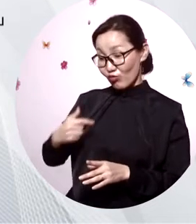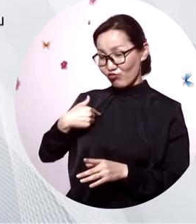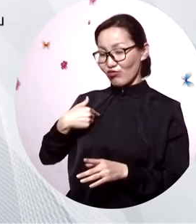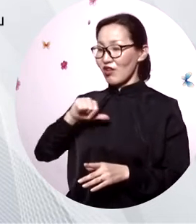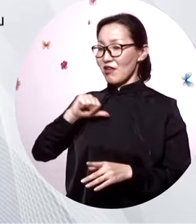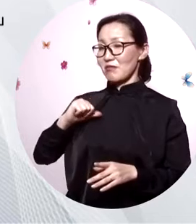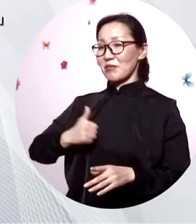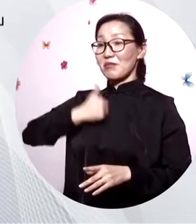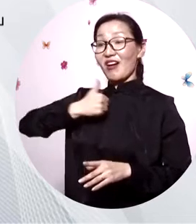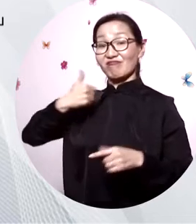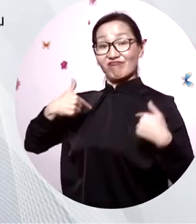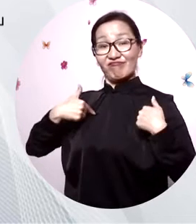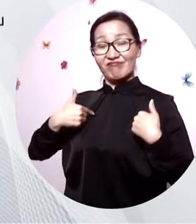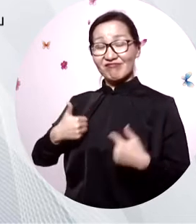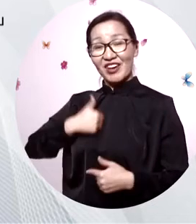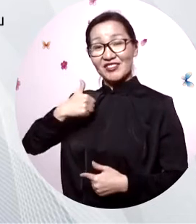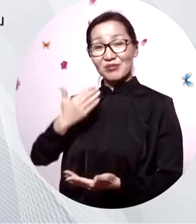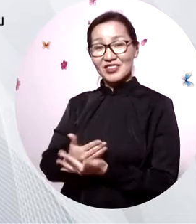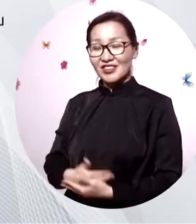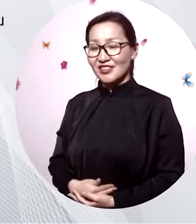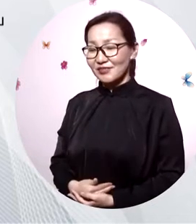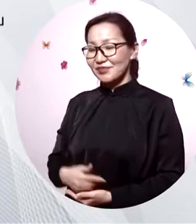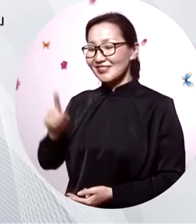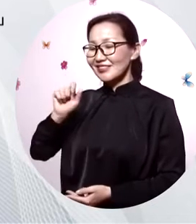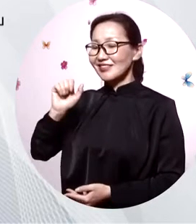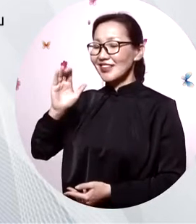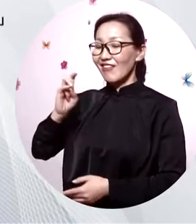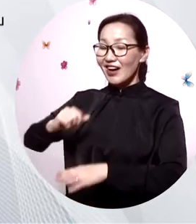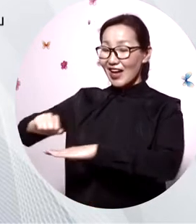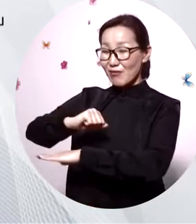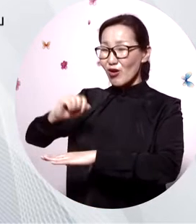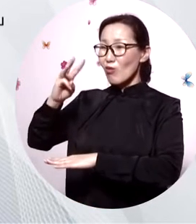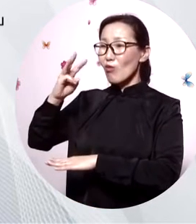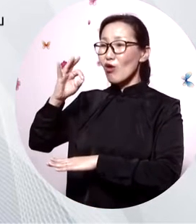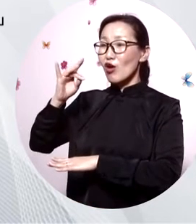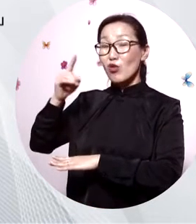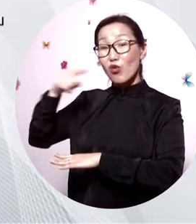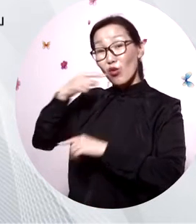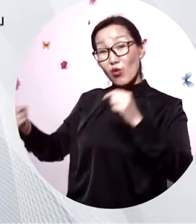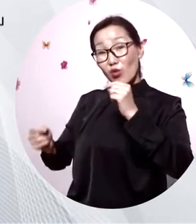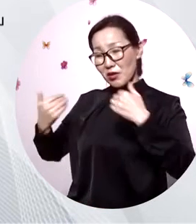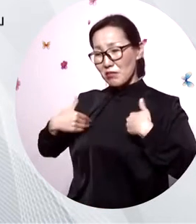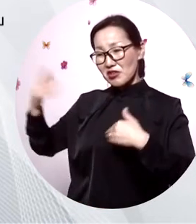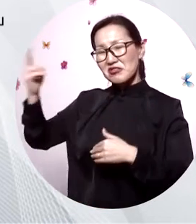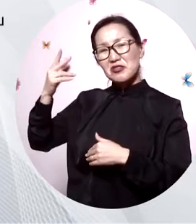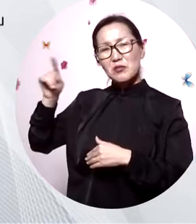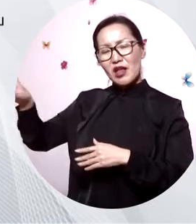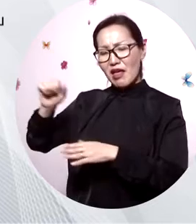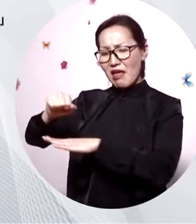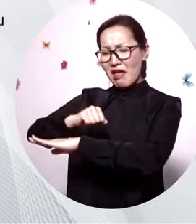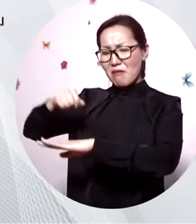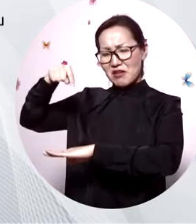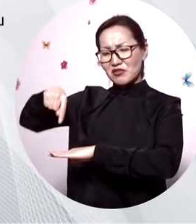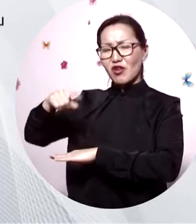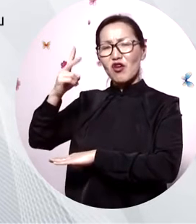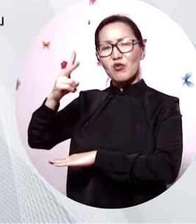хүн гэдгээрээ өөрийн ирэхгүй бахархдаг. Захун аймгийн морин хуурын багш Дэлгэр Насан